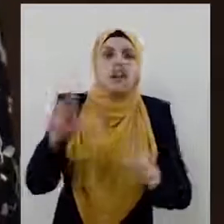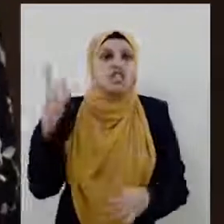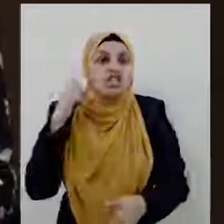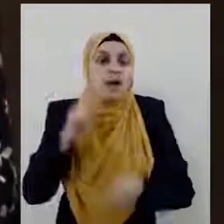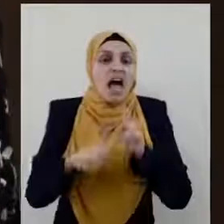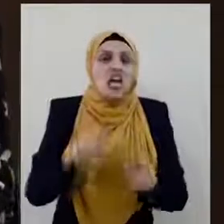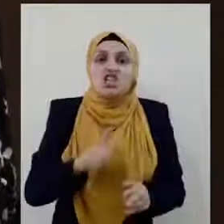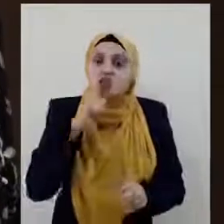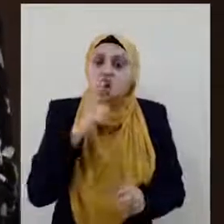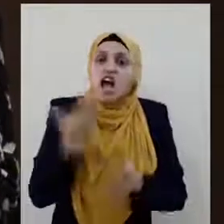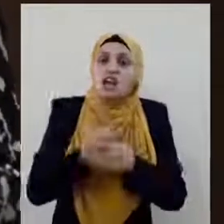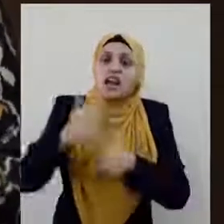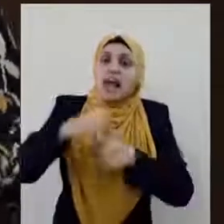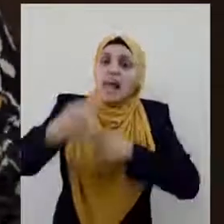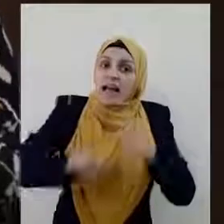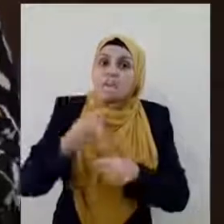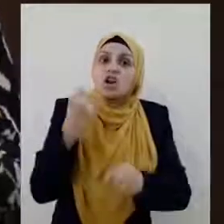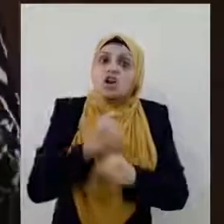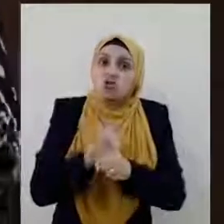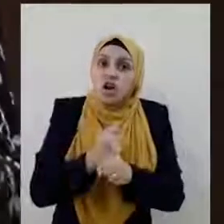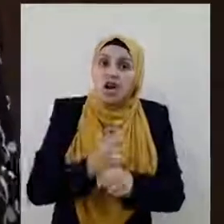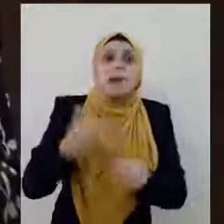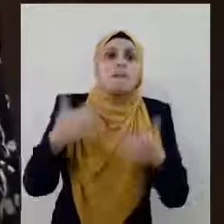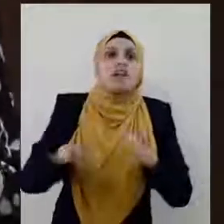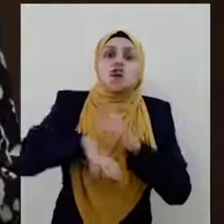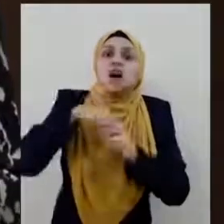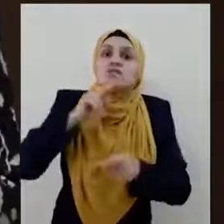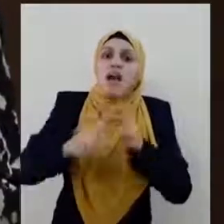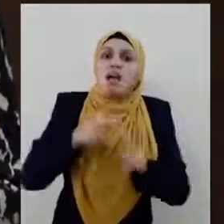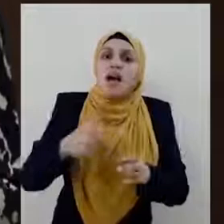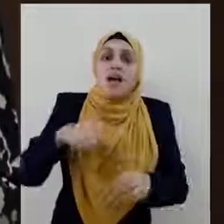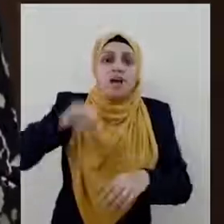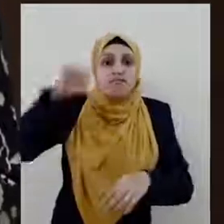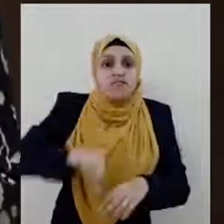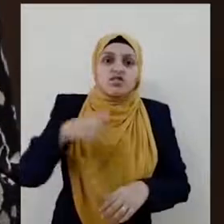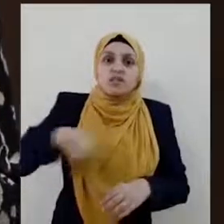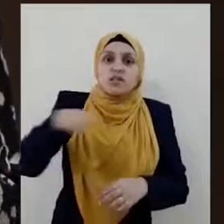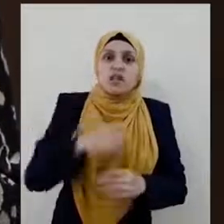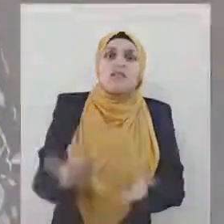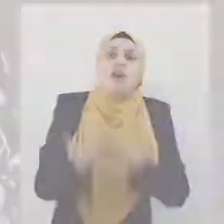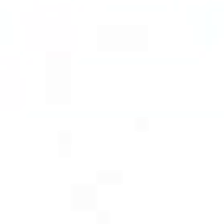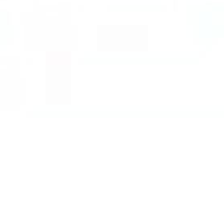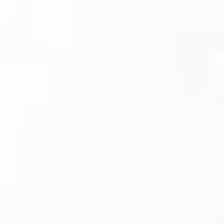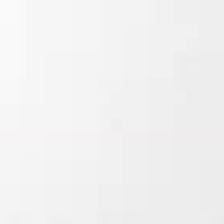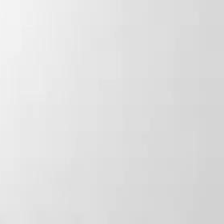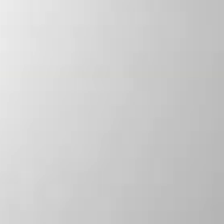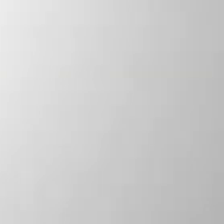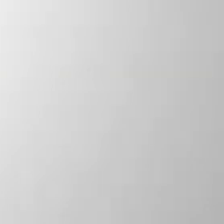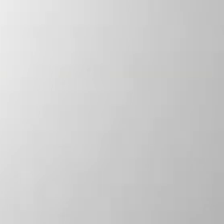ما نسمعش أي إشاعة علشان نقدر نكمل ونشتغل وما يحصلش أي حاجة تضرنا جميعاً.